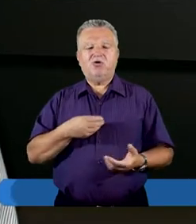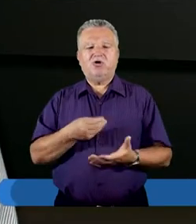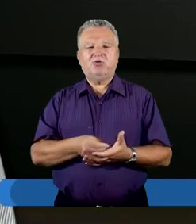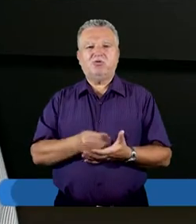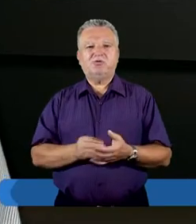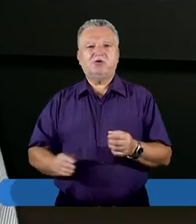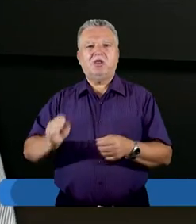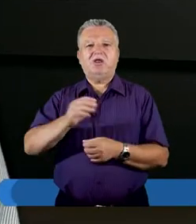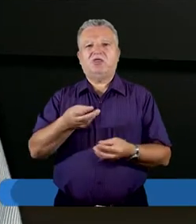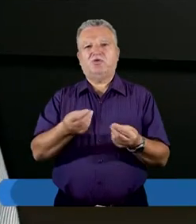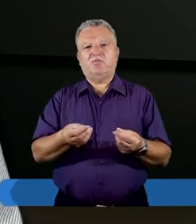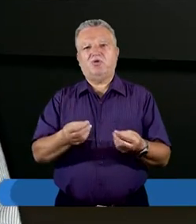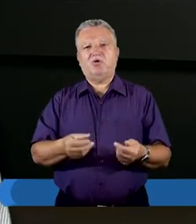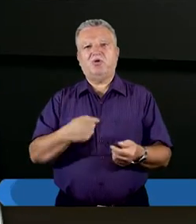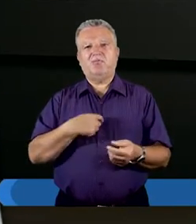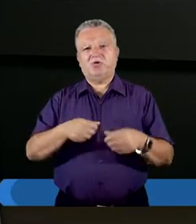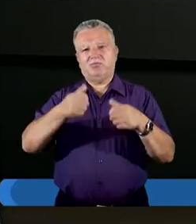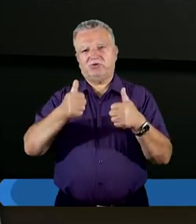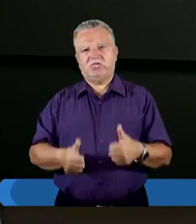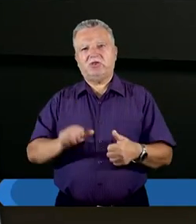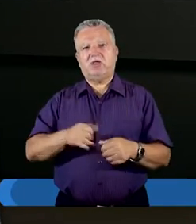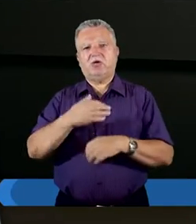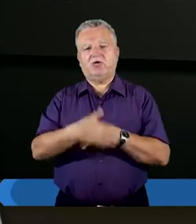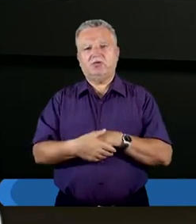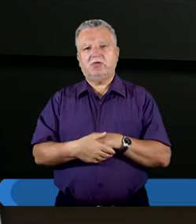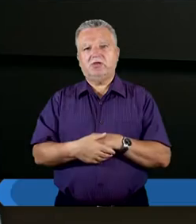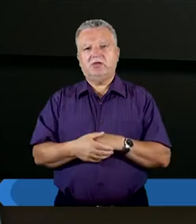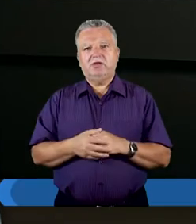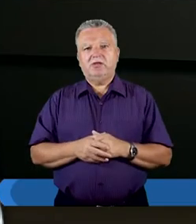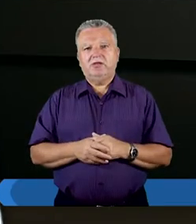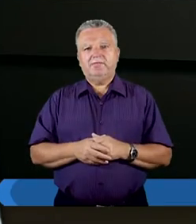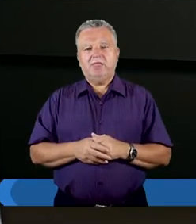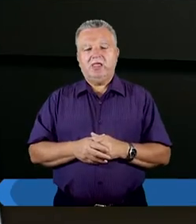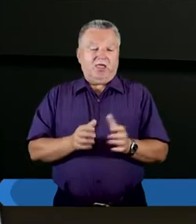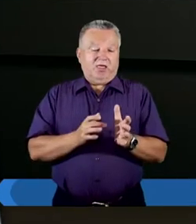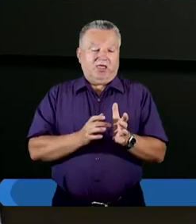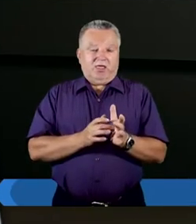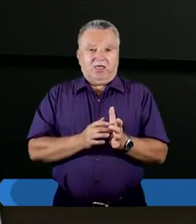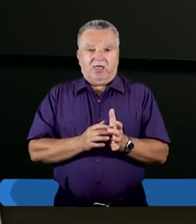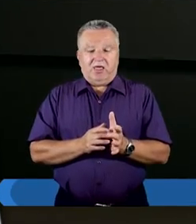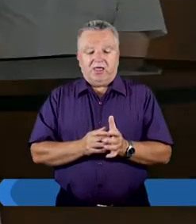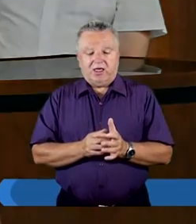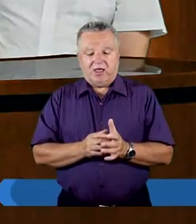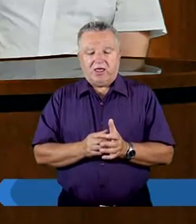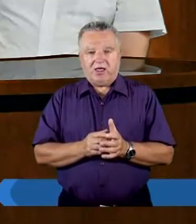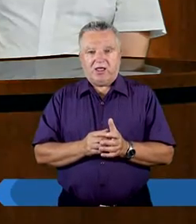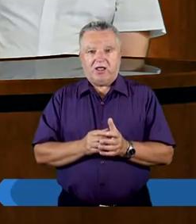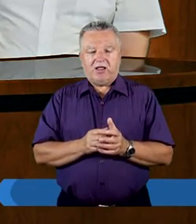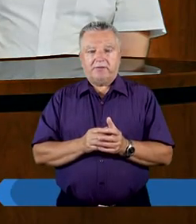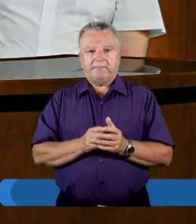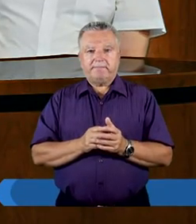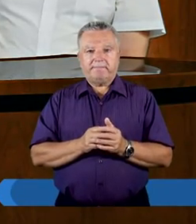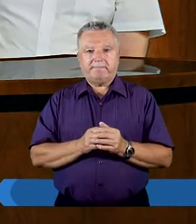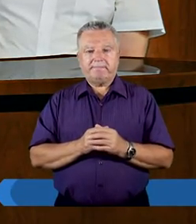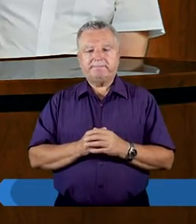nad moim prochem stanie jako ostatni. Wypisz, wymaluj, Chrystus przychodzący, prawda? Biorąc pod uwagę, że to